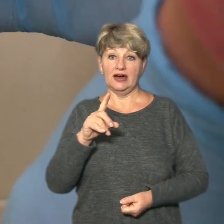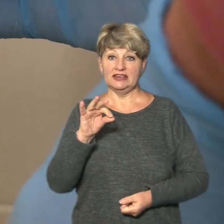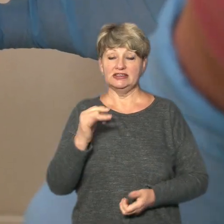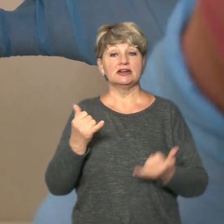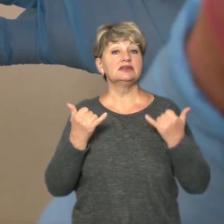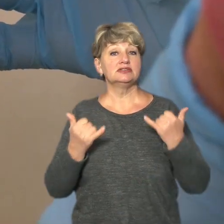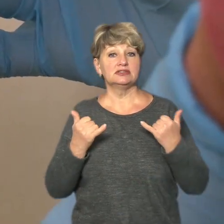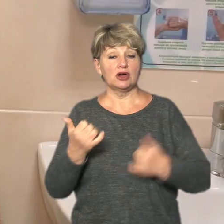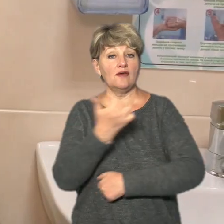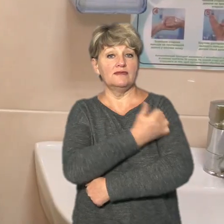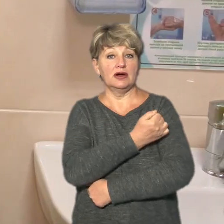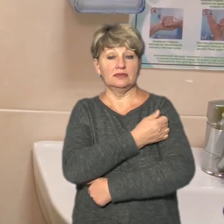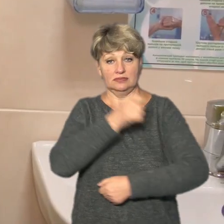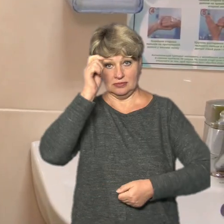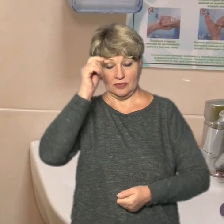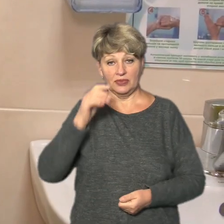і Олександр Демиденко